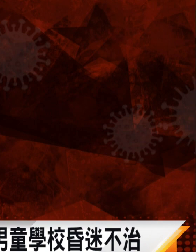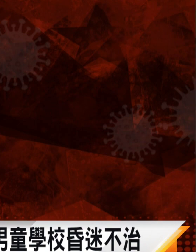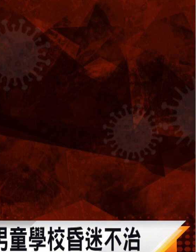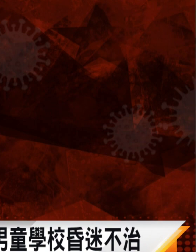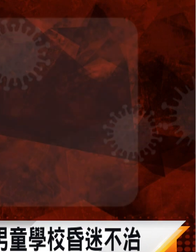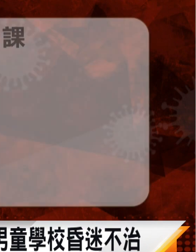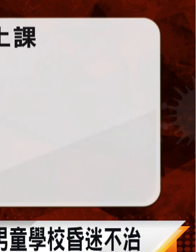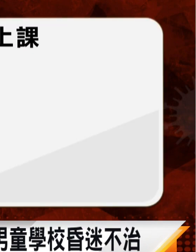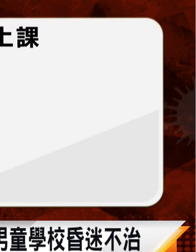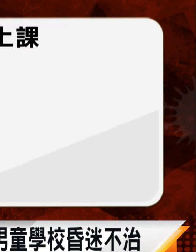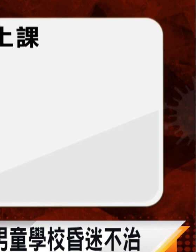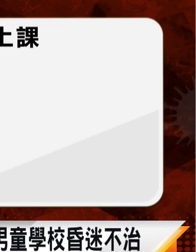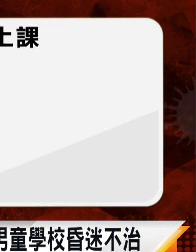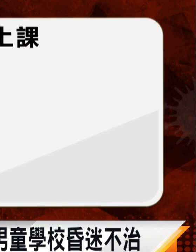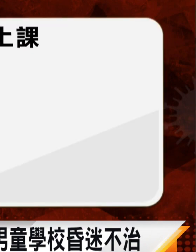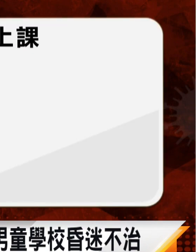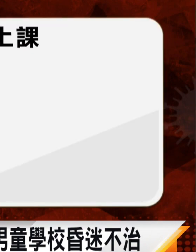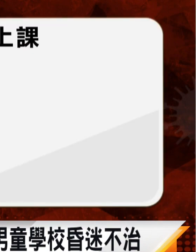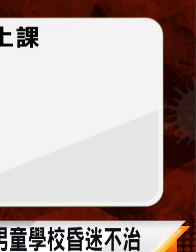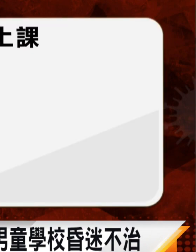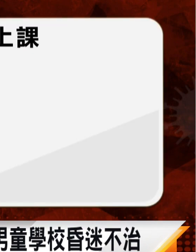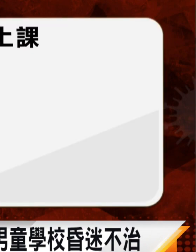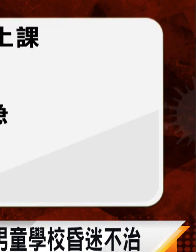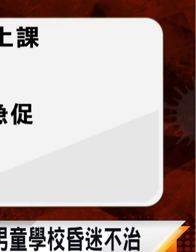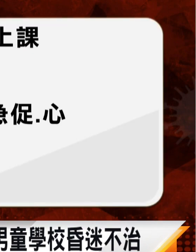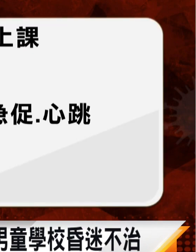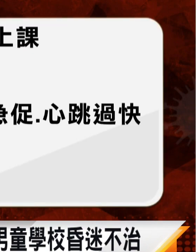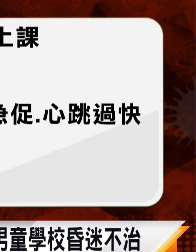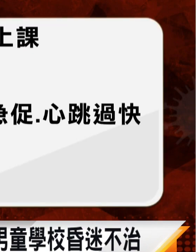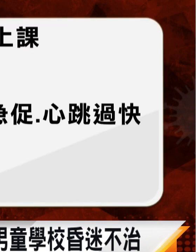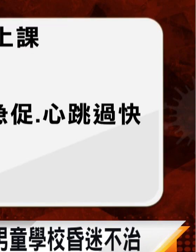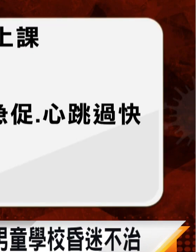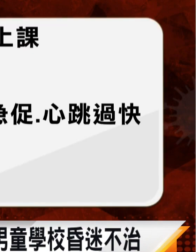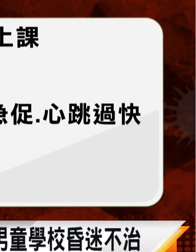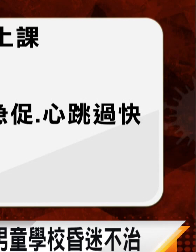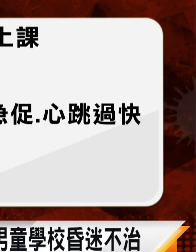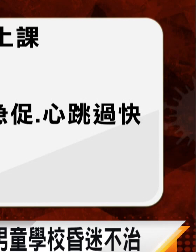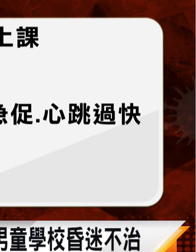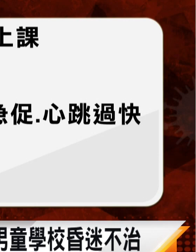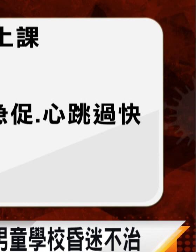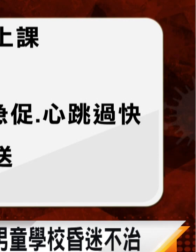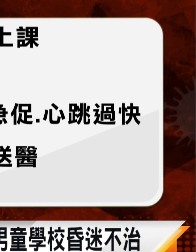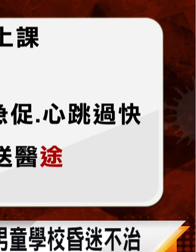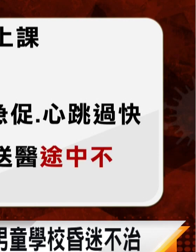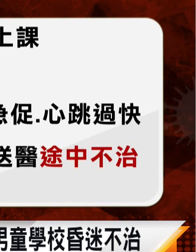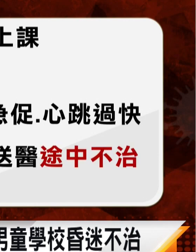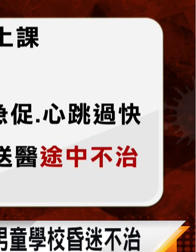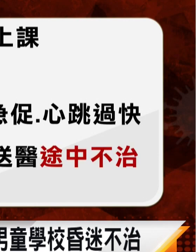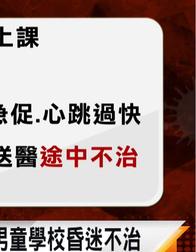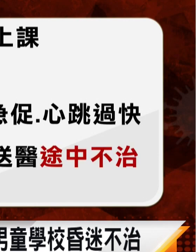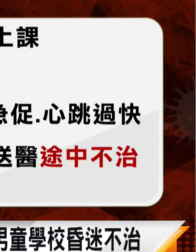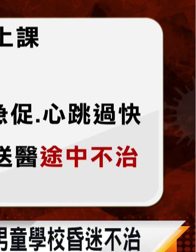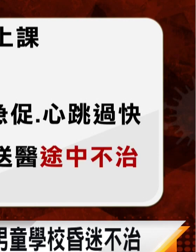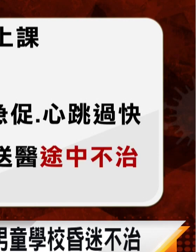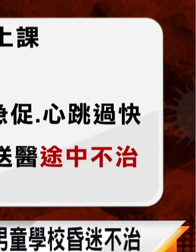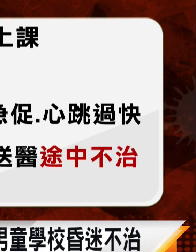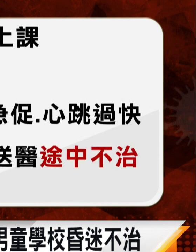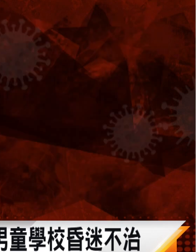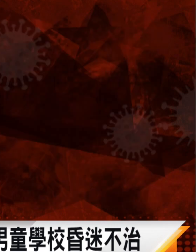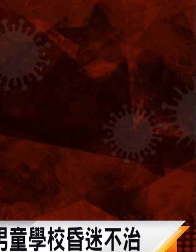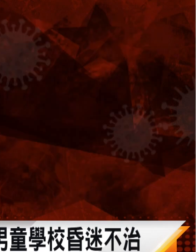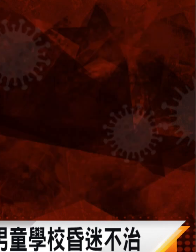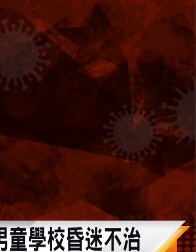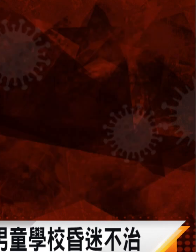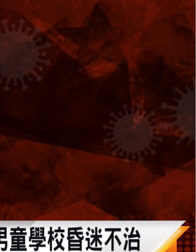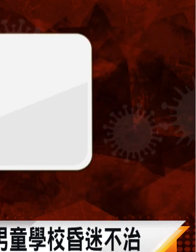肌肉系统疾病，6月21号出现头痛，人去学校上课，没想到突然昏倒，送医途中不治，死因待厘清。另一名19